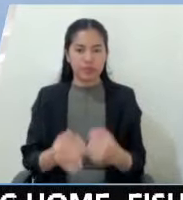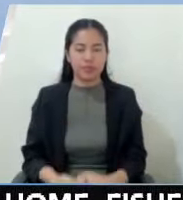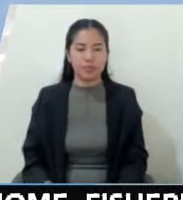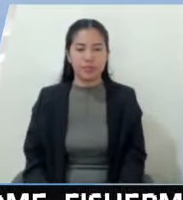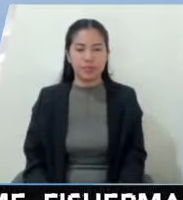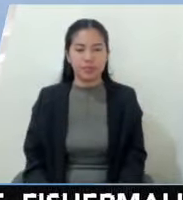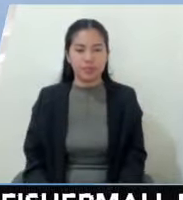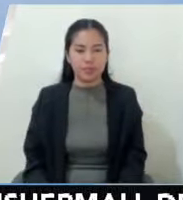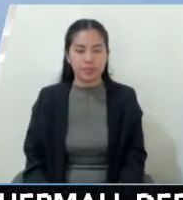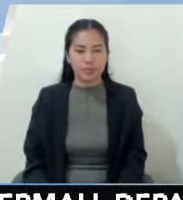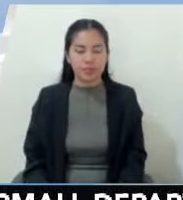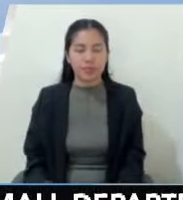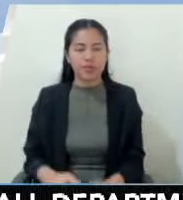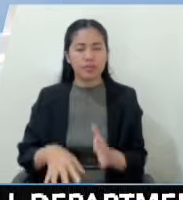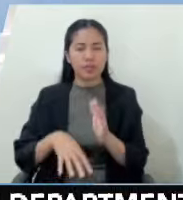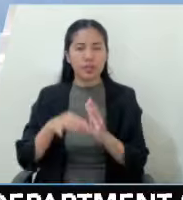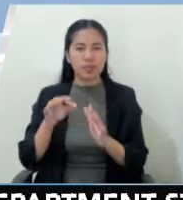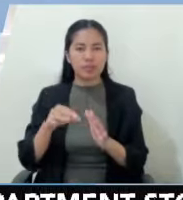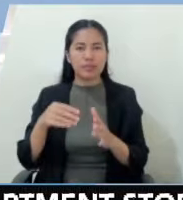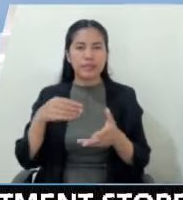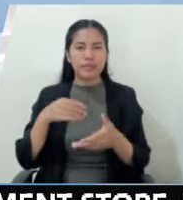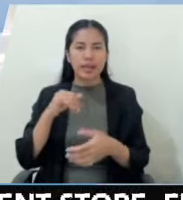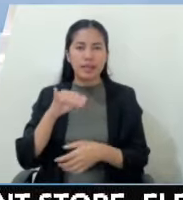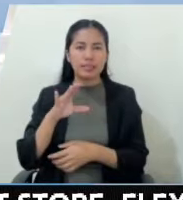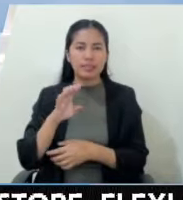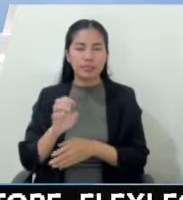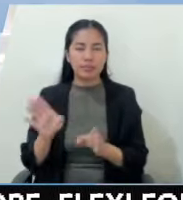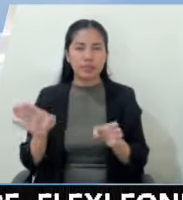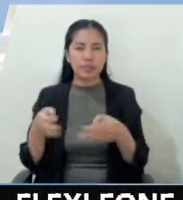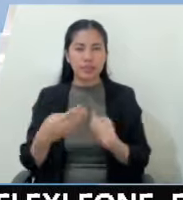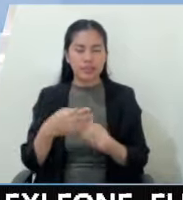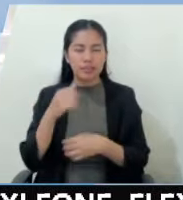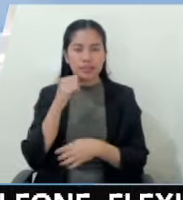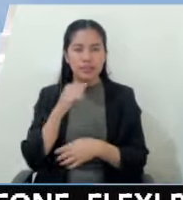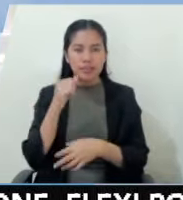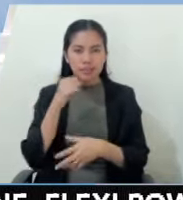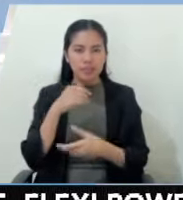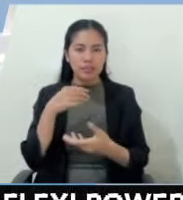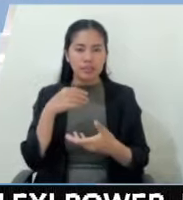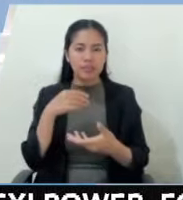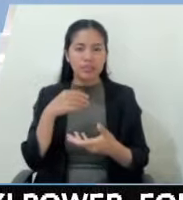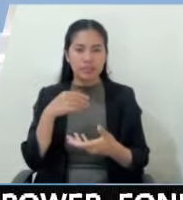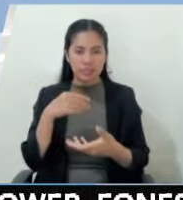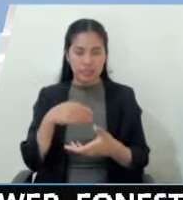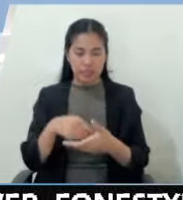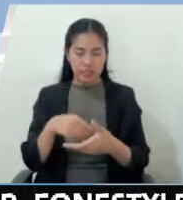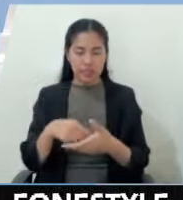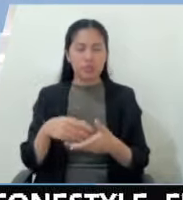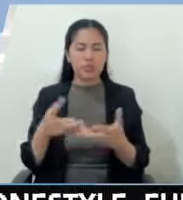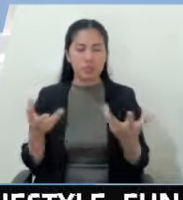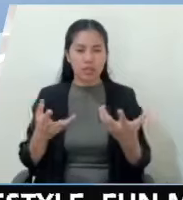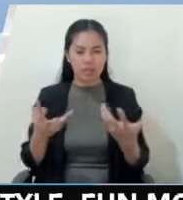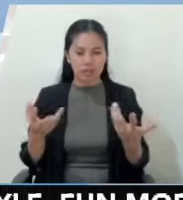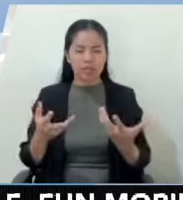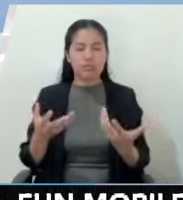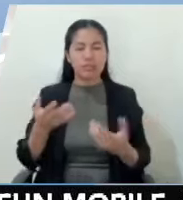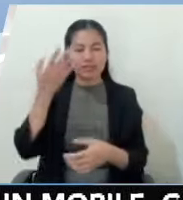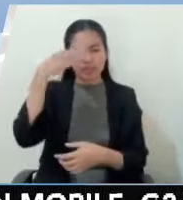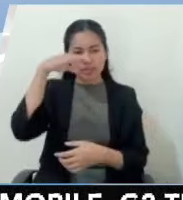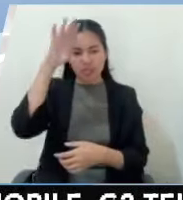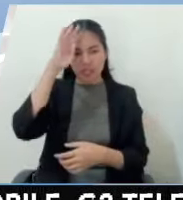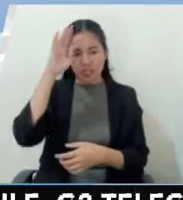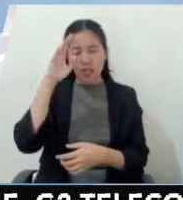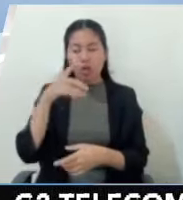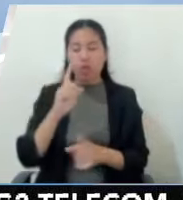Natagpuan sa loob ng isang icebox ang bangkay ng isang babae sa 13 Martires, Cavite. Batay sa investigasyon, tinuntahan ng biktima ang kapitbahay para singilin